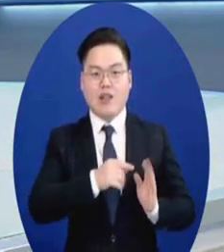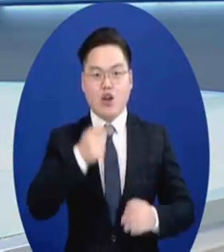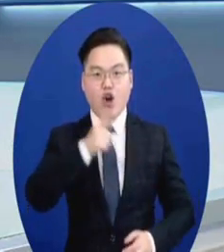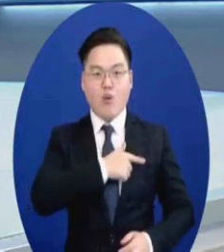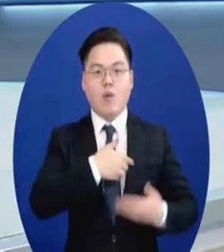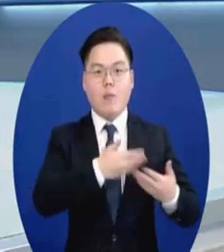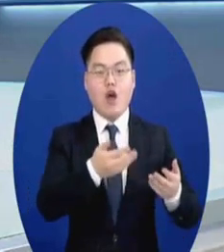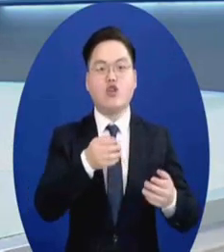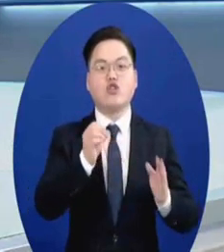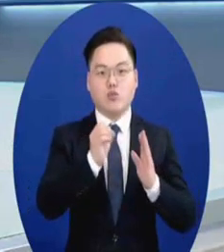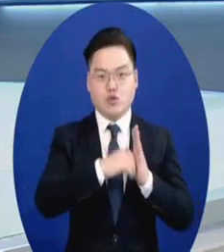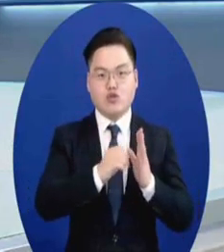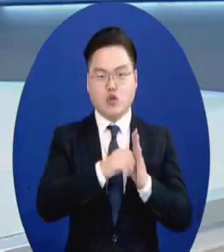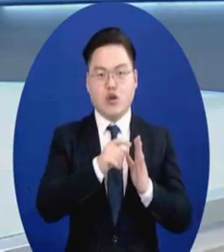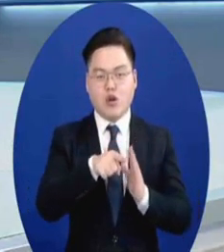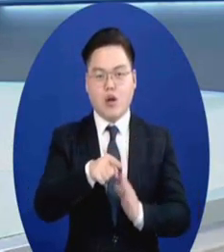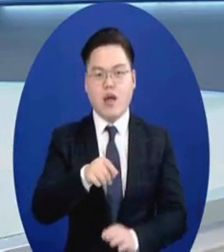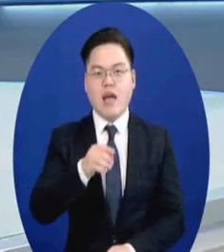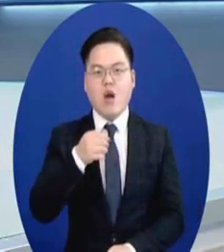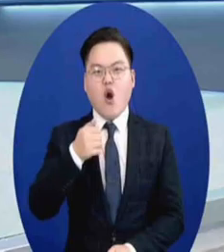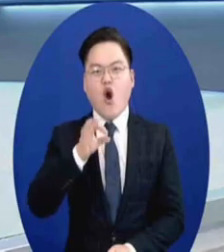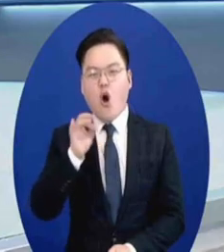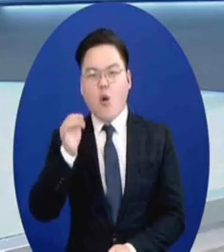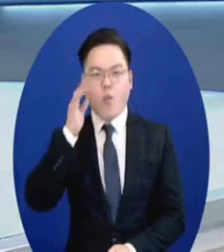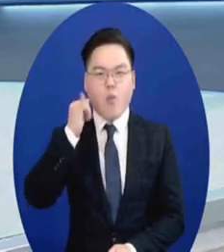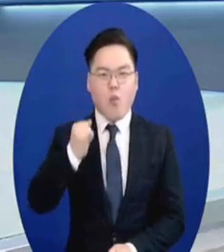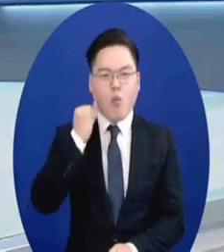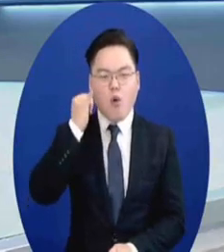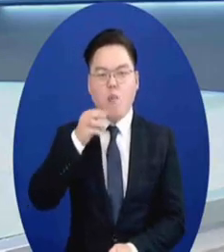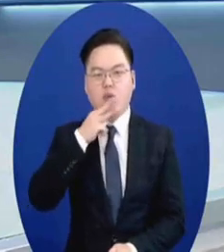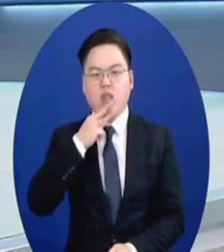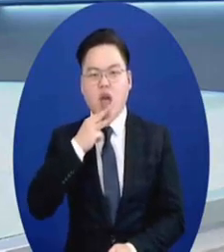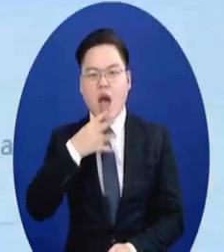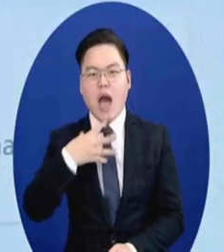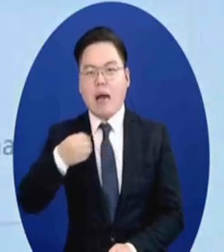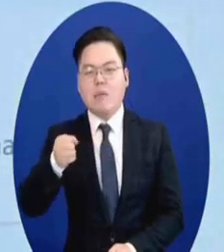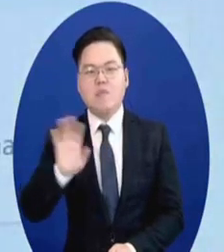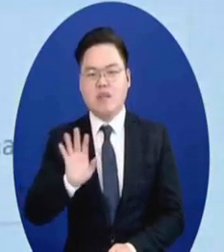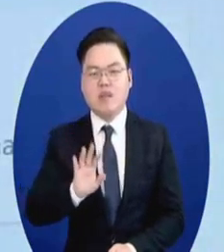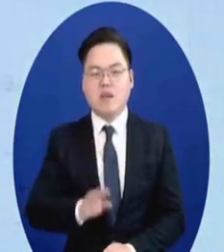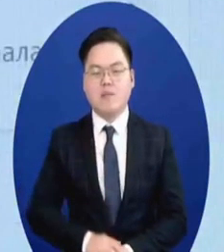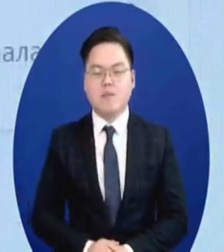сошиал сурталчилгаанд автахгүй байхыг албаны хүмүүс анхааруулж байна.